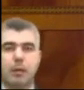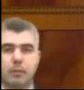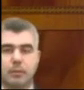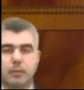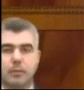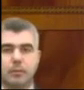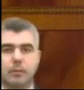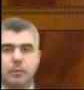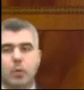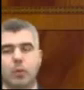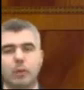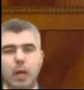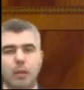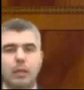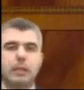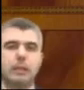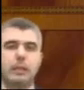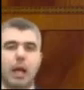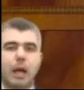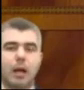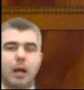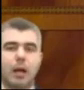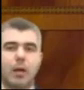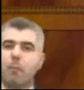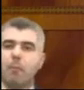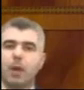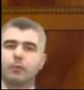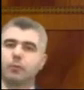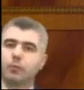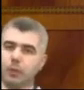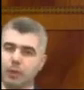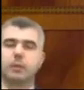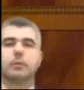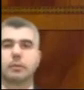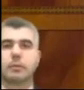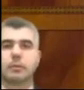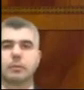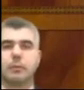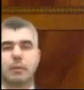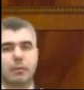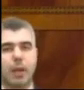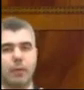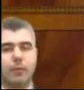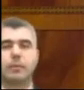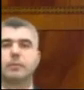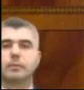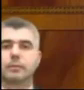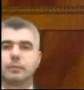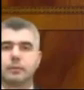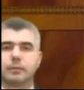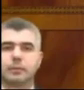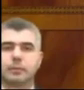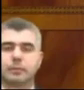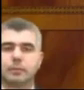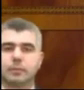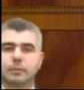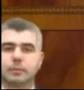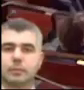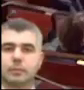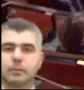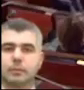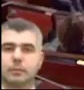بلدكم ومن عملكم في الصحراء وفي الساحل. نعم، في هذه المنطقة